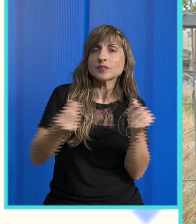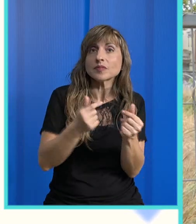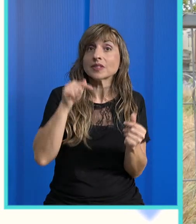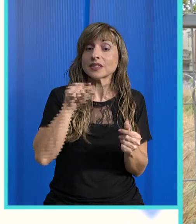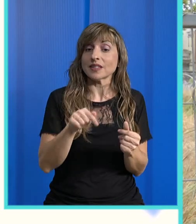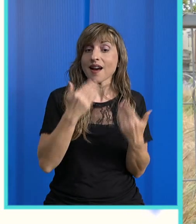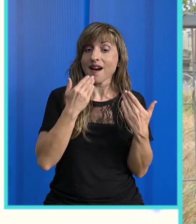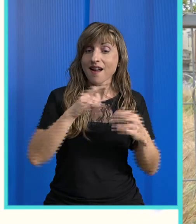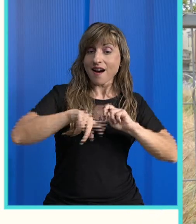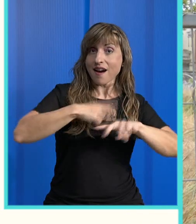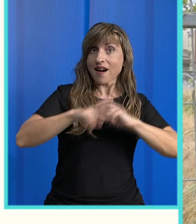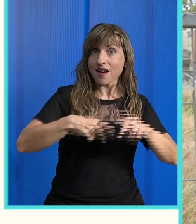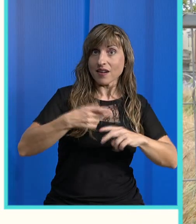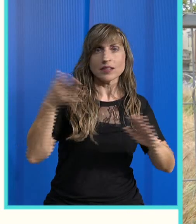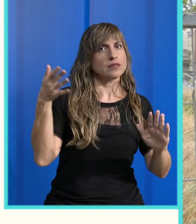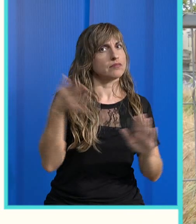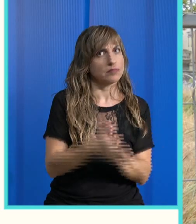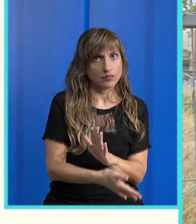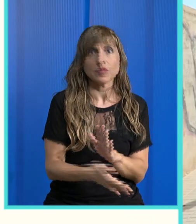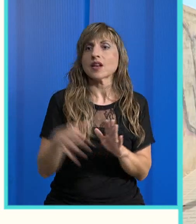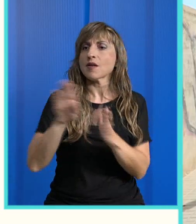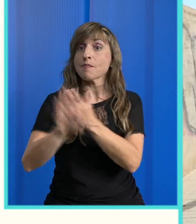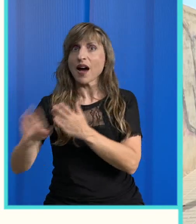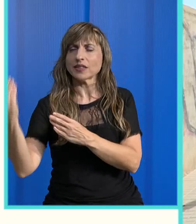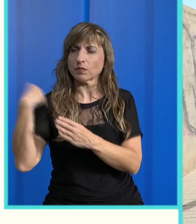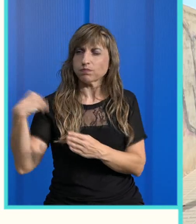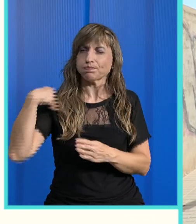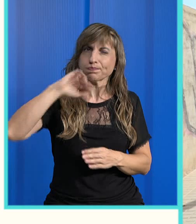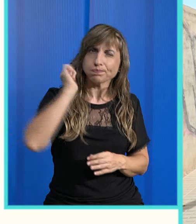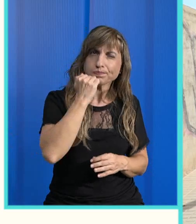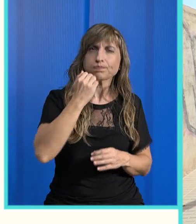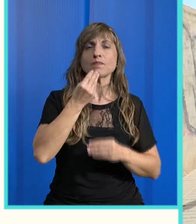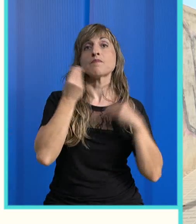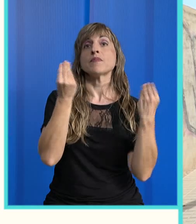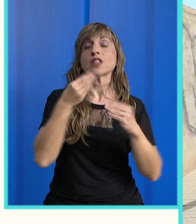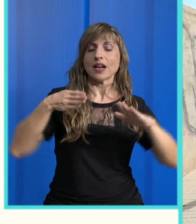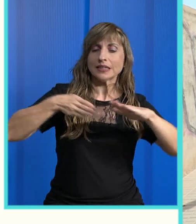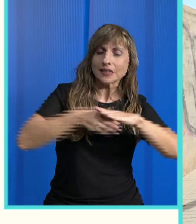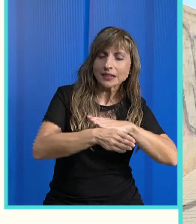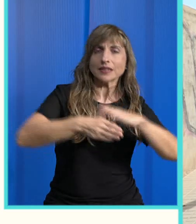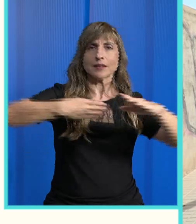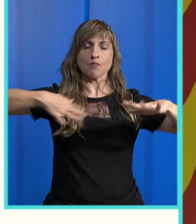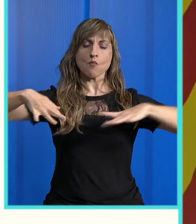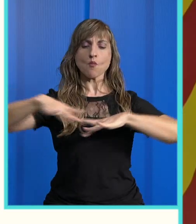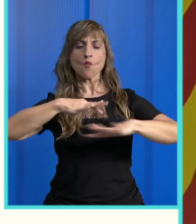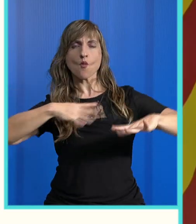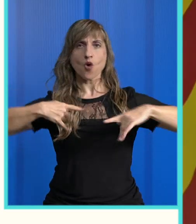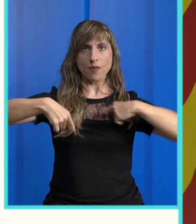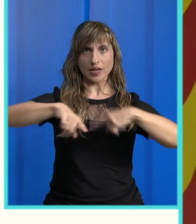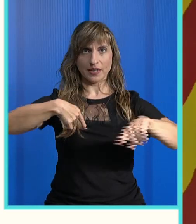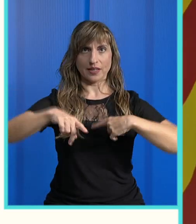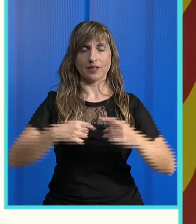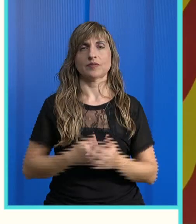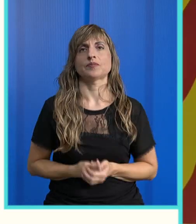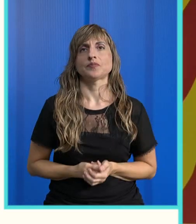donen resposta a les reiterades reclamacions del veïnat per millorar la mobilitat i accessibilitat d'aquesta zona del municipi. Donen resposta a aquesta